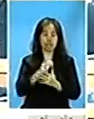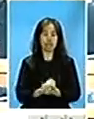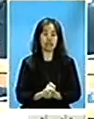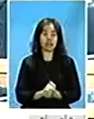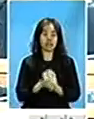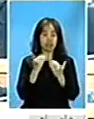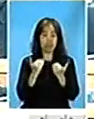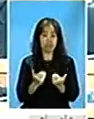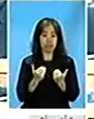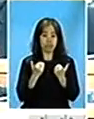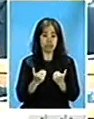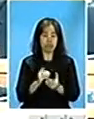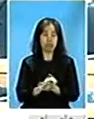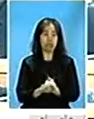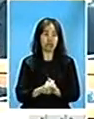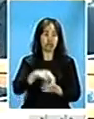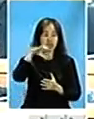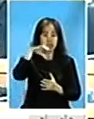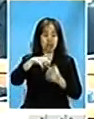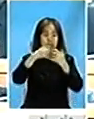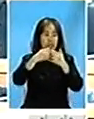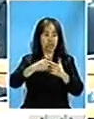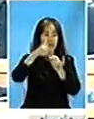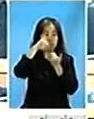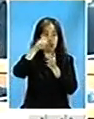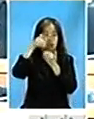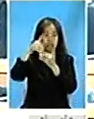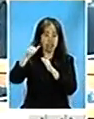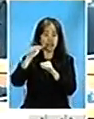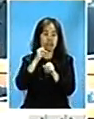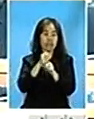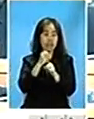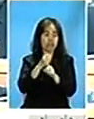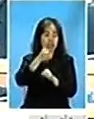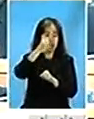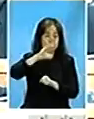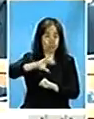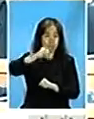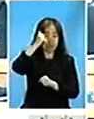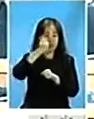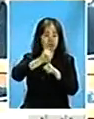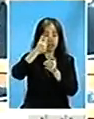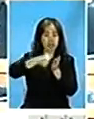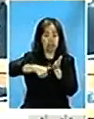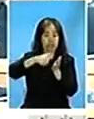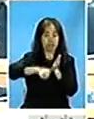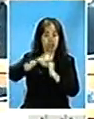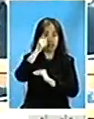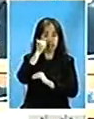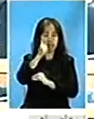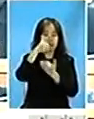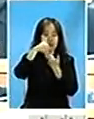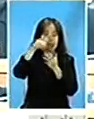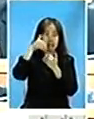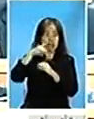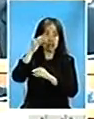ยการภาคการผลิตภาคอุตสาหกรรมเนี่ยสามารถที่จะเก็บภาษีได้แน่นอนเพราะส่งออกเนี่ยเ